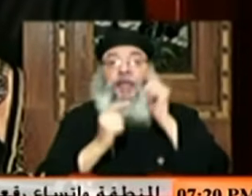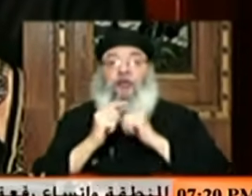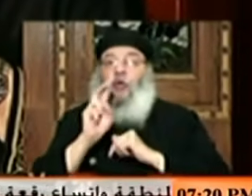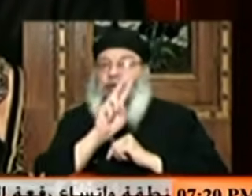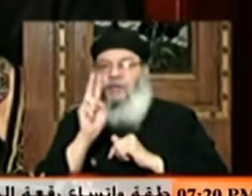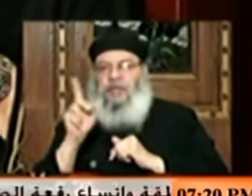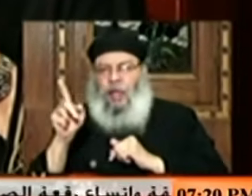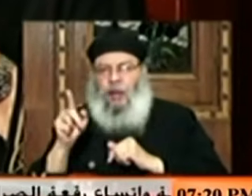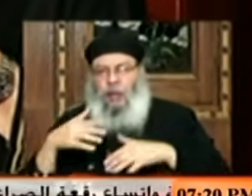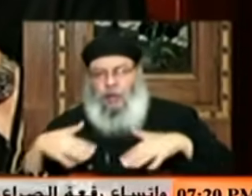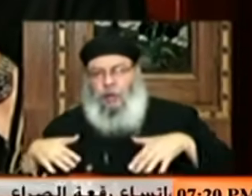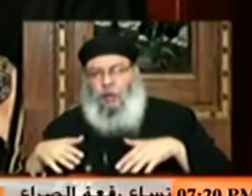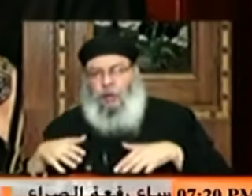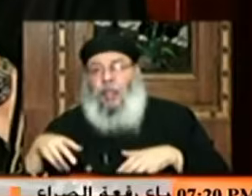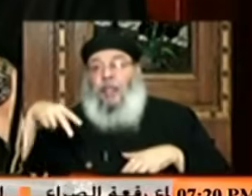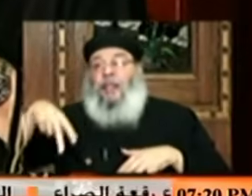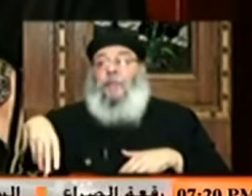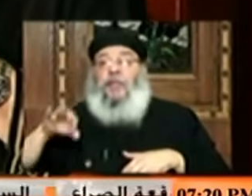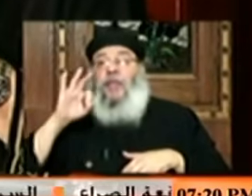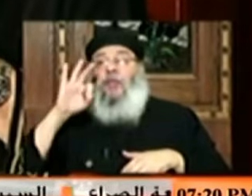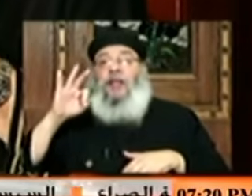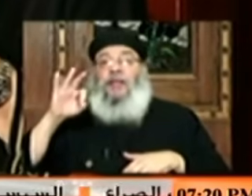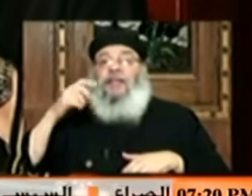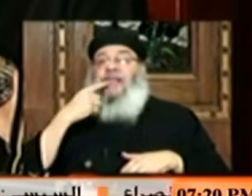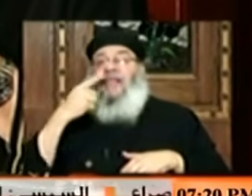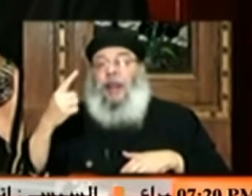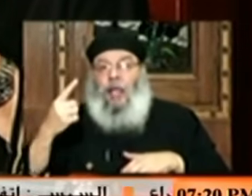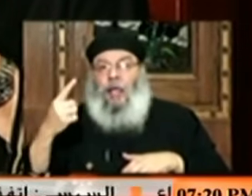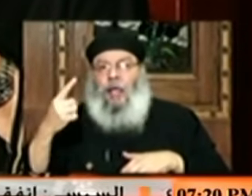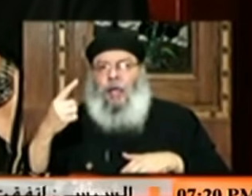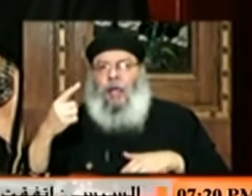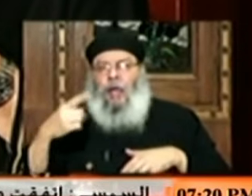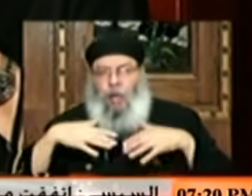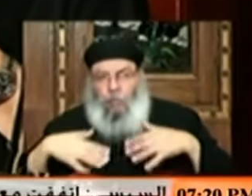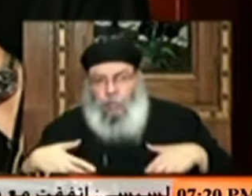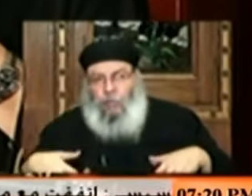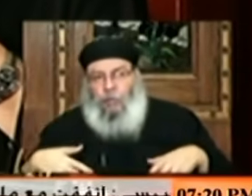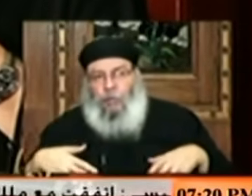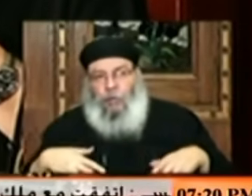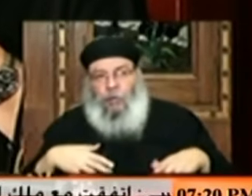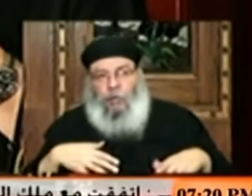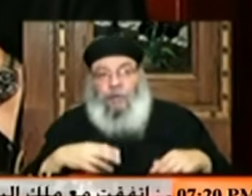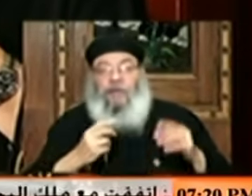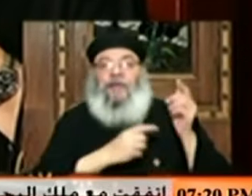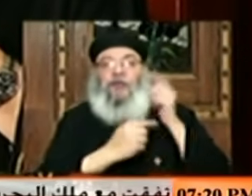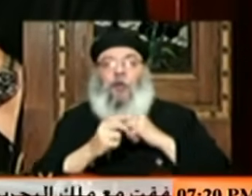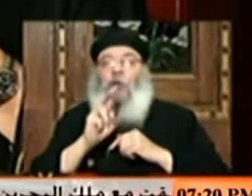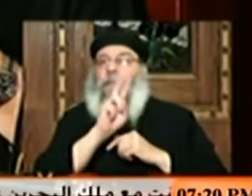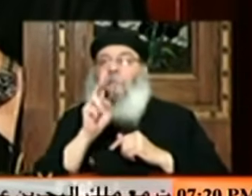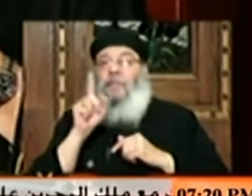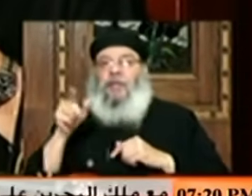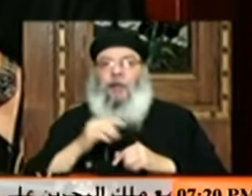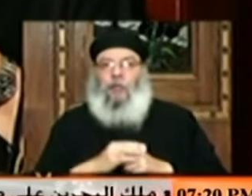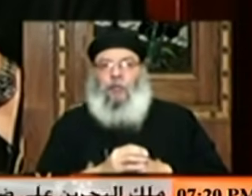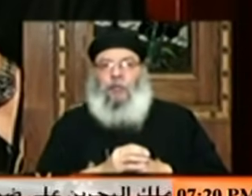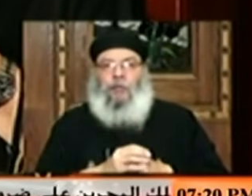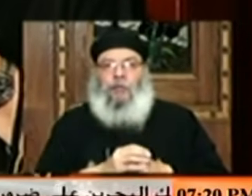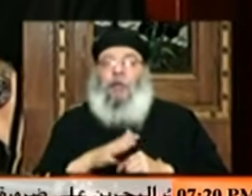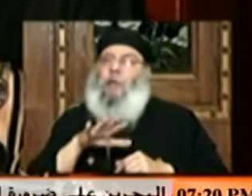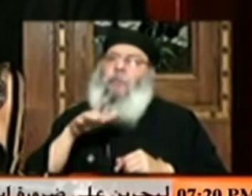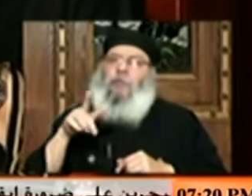قوي بقى له 38 سنه لانه كان ممكن يكون الراجل ده استحلى